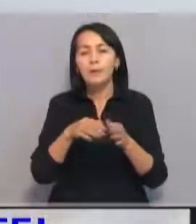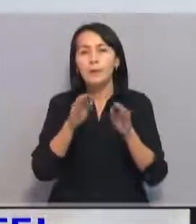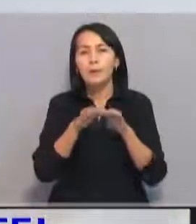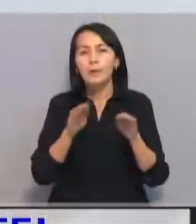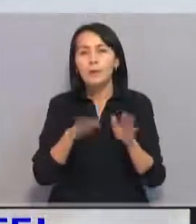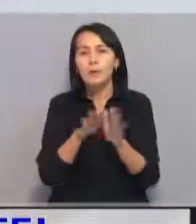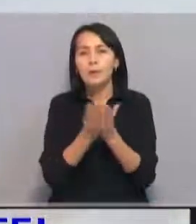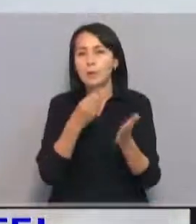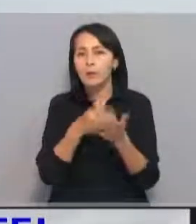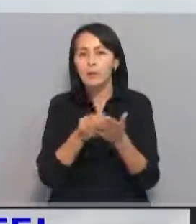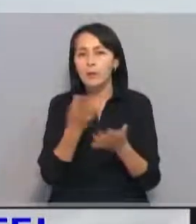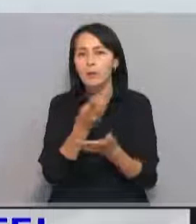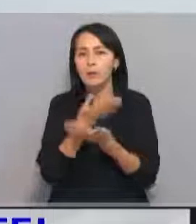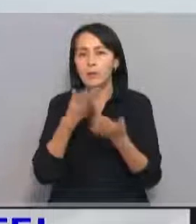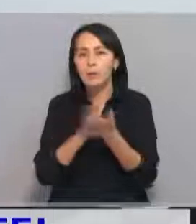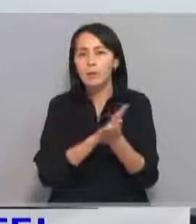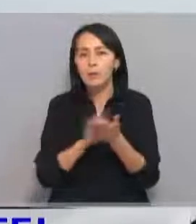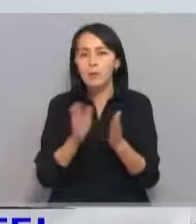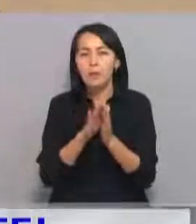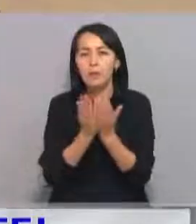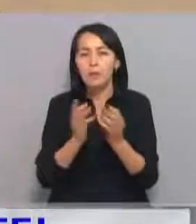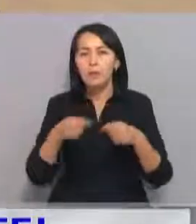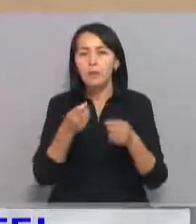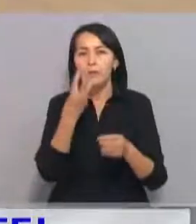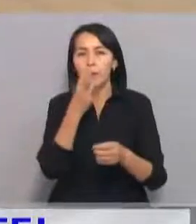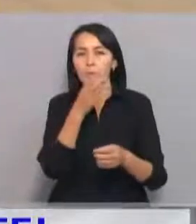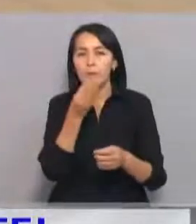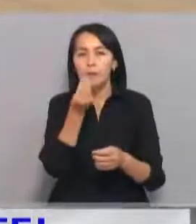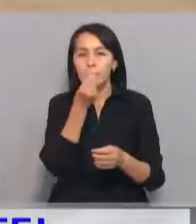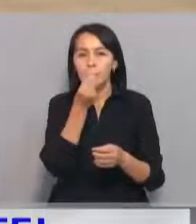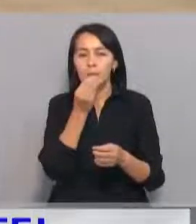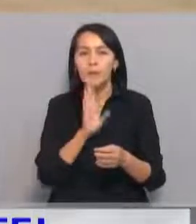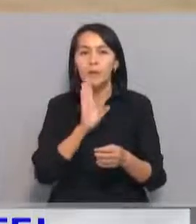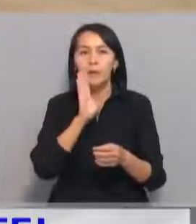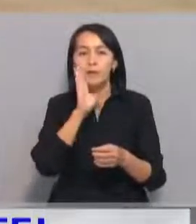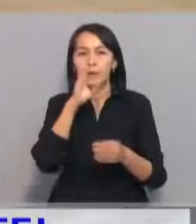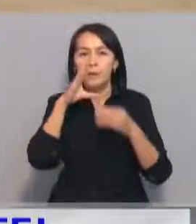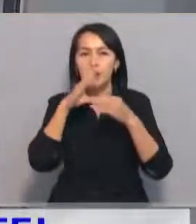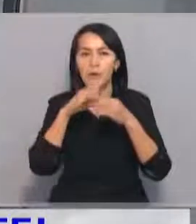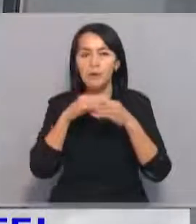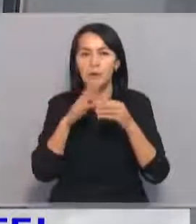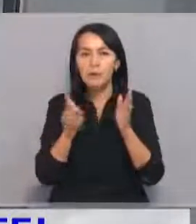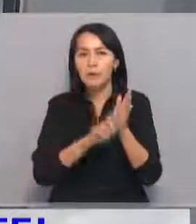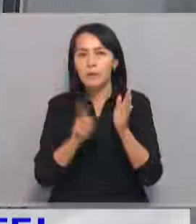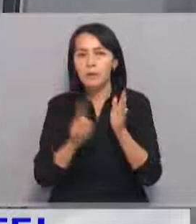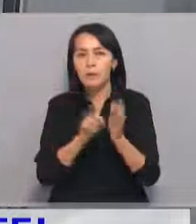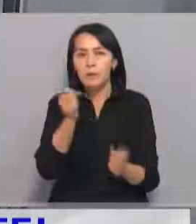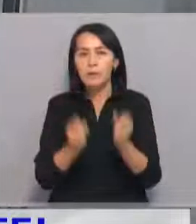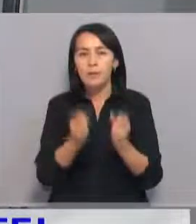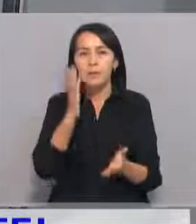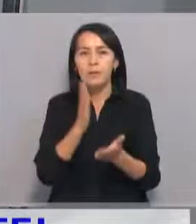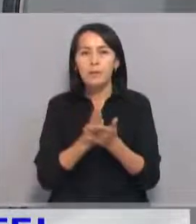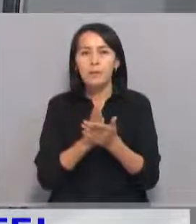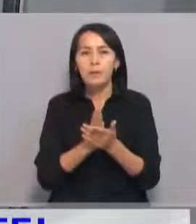сатып алудың қажеті жоқ. Тегін оқулықпен қамтылады. Үш мезгіл ыстық тамақпен таңертеңгі және кешкі жеткізіп салу қызметі тағы